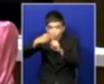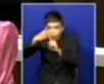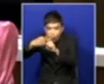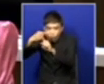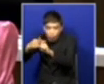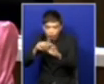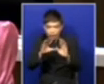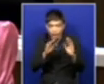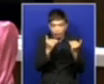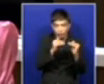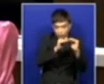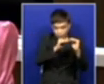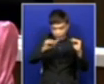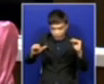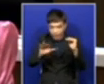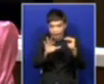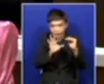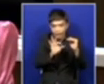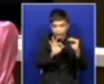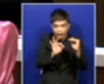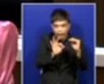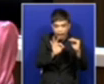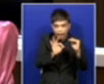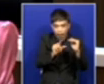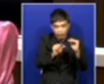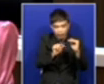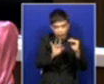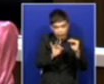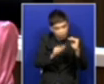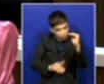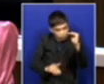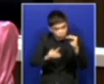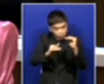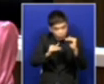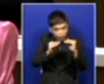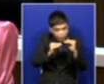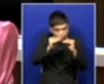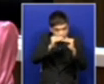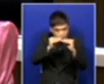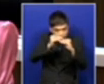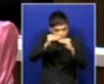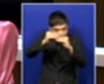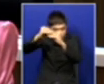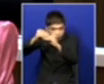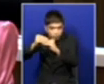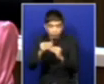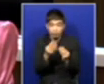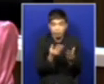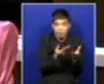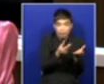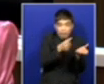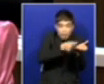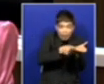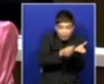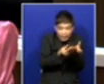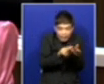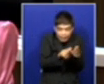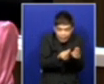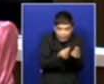9% วันนี้กดไว้ที่ 7% จะขยับขึ้นไปอีกไหมล่ะภาษีที่ดินล่ำล่ำมาต้นปีภ